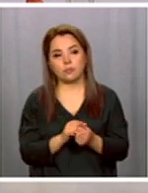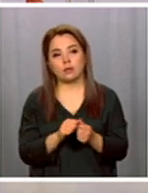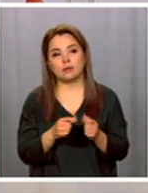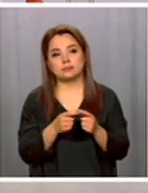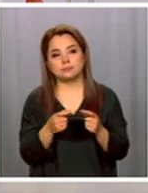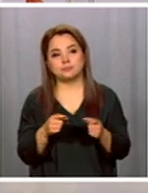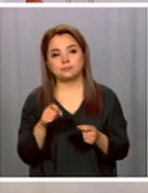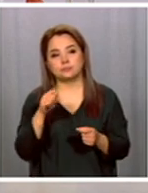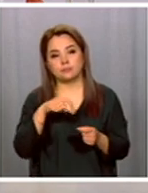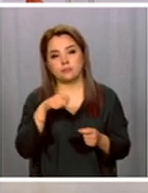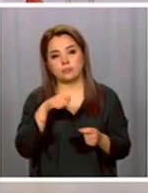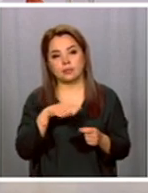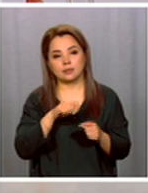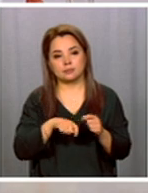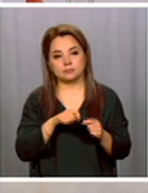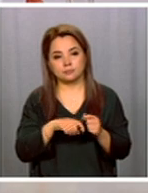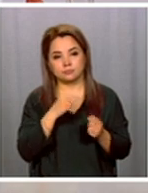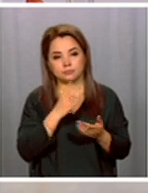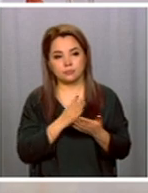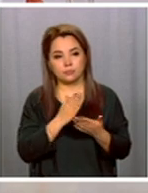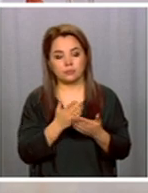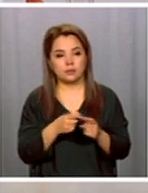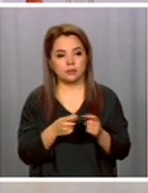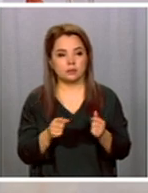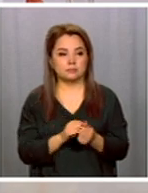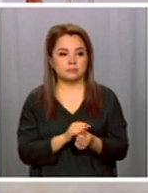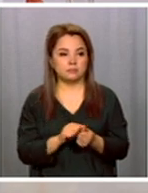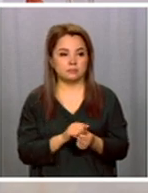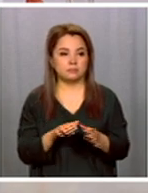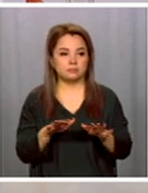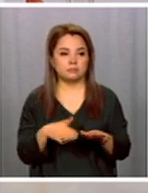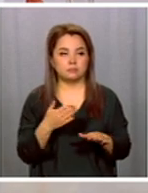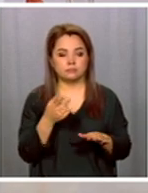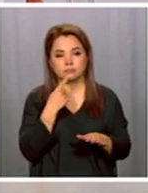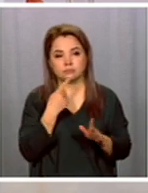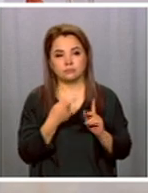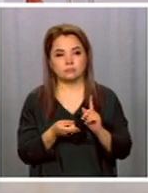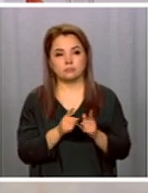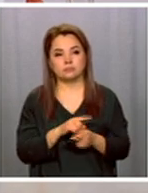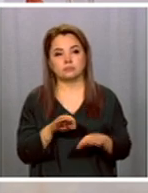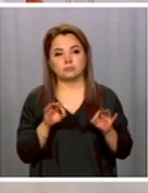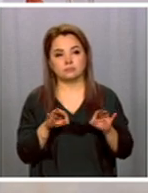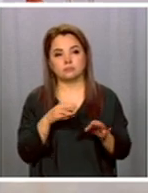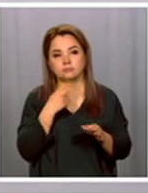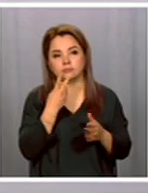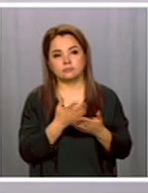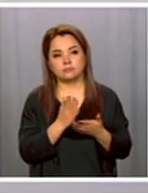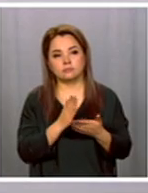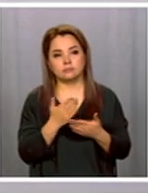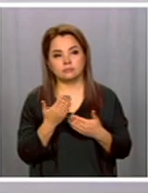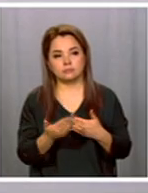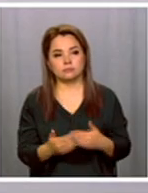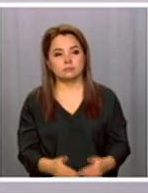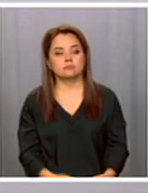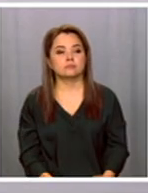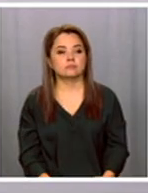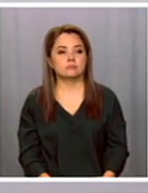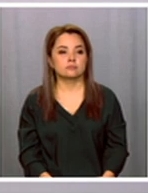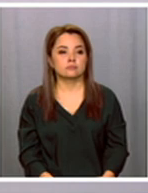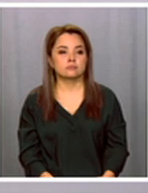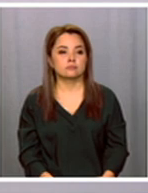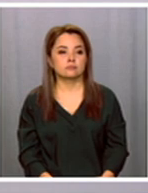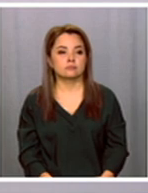тамызып көрген кезде, осы индикатор тамызылған жердің қызыл түске өзгергендігін байқауға болады.